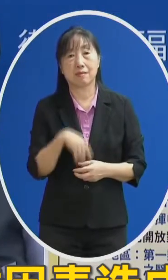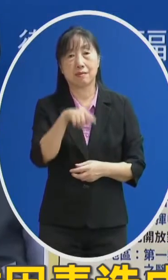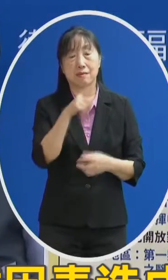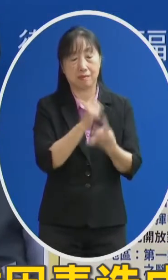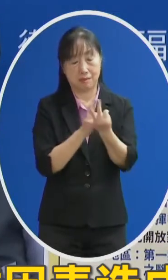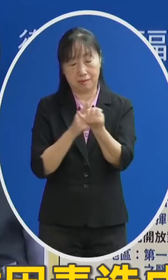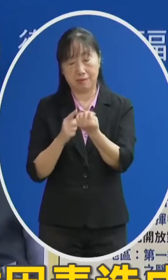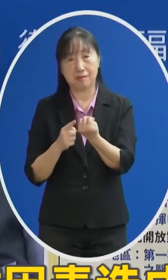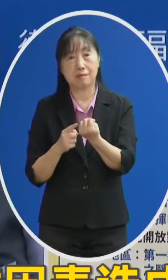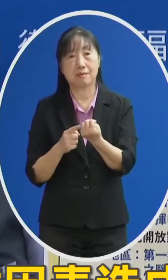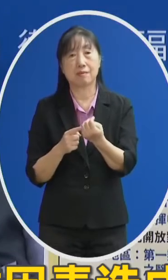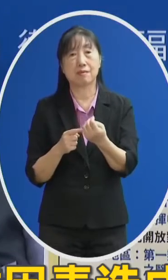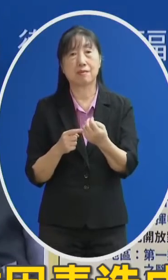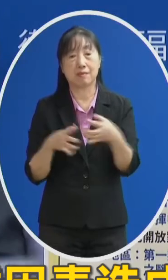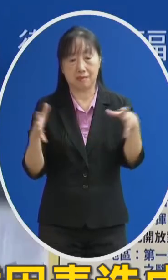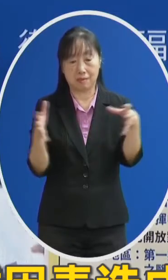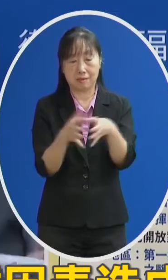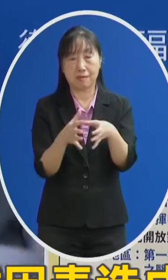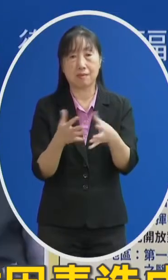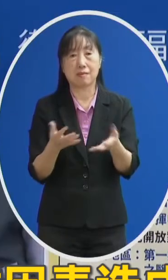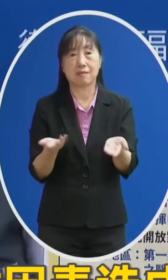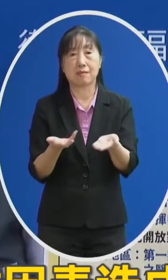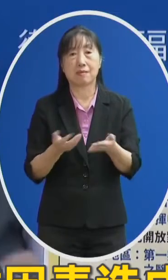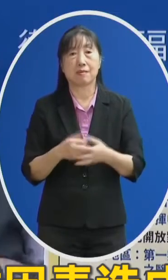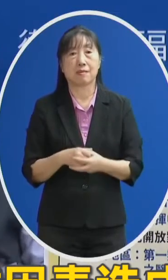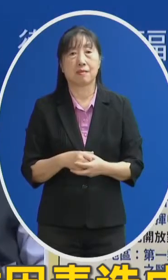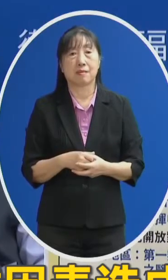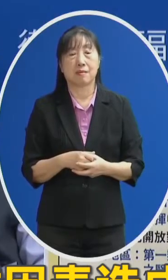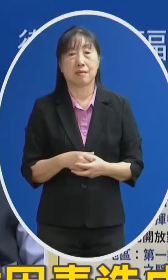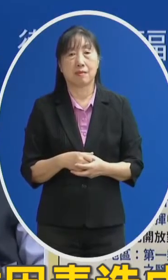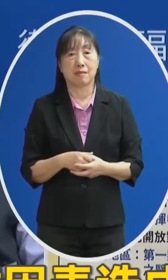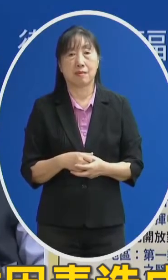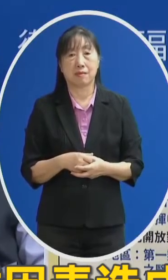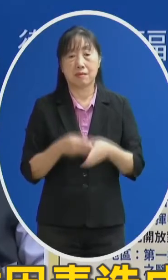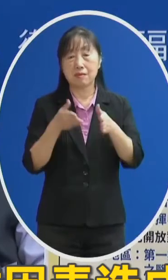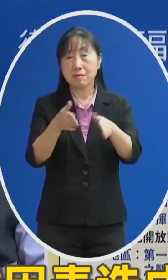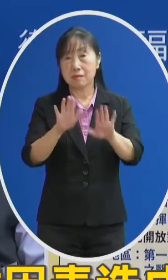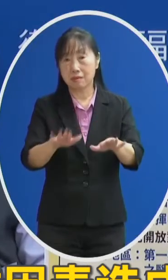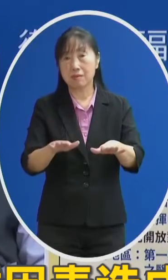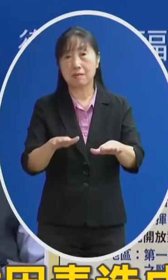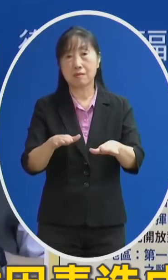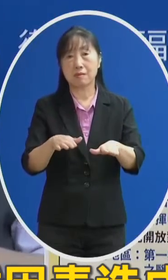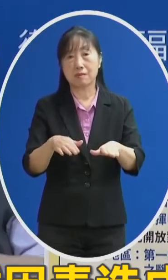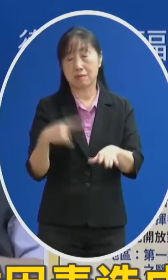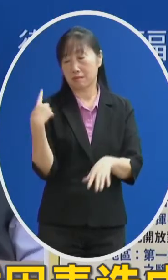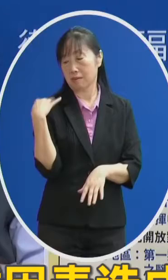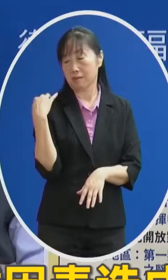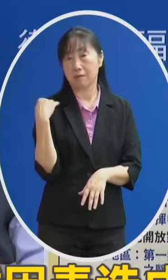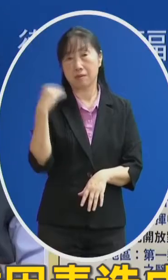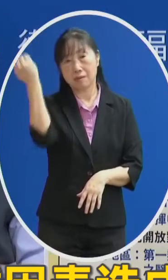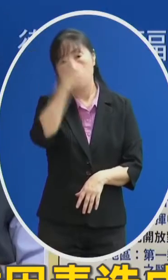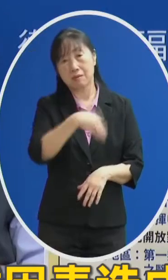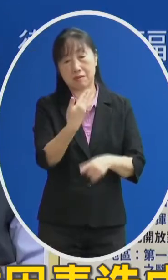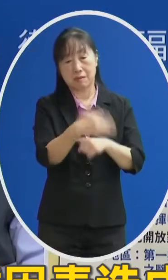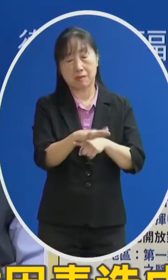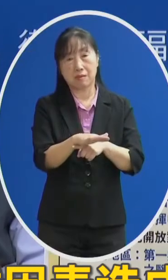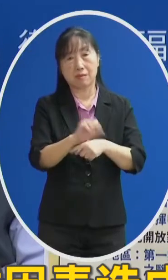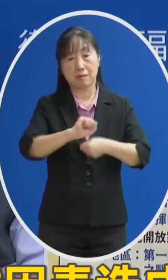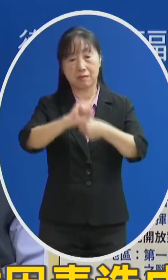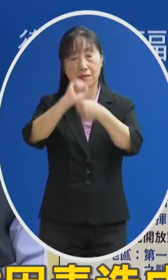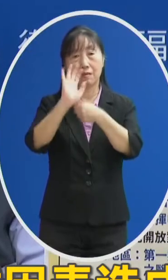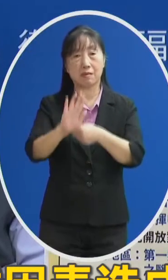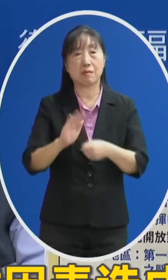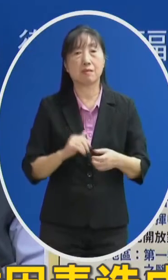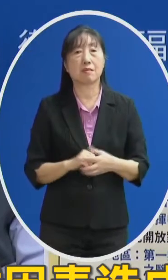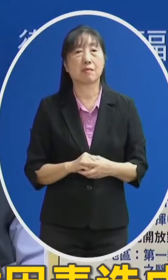的造成的我们这一波在这个高峰期的这几天看到死亡比较多的一个状